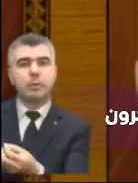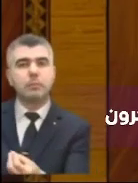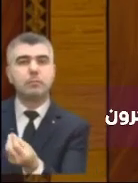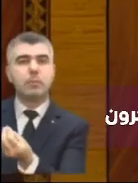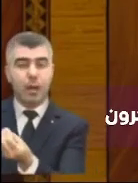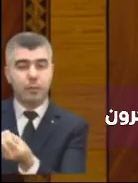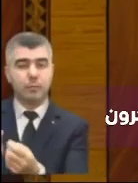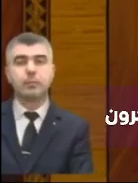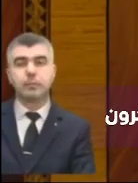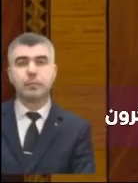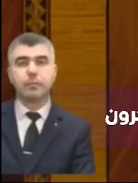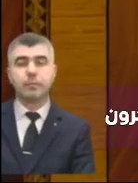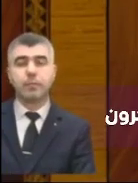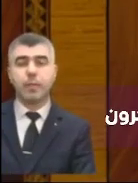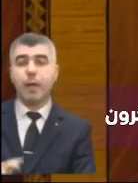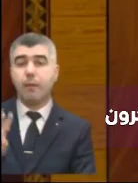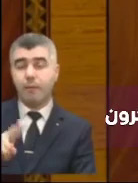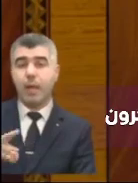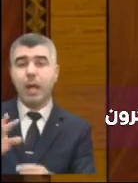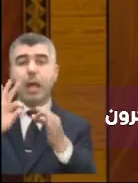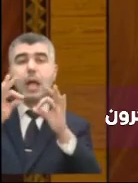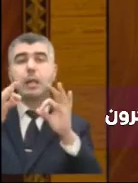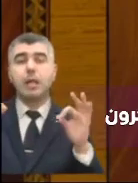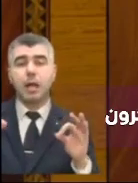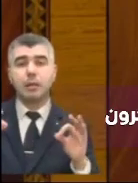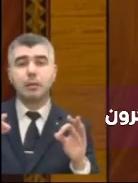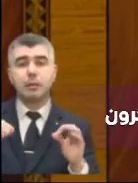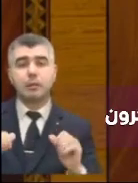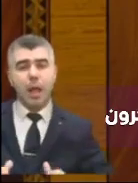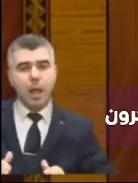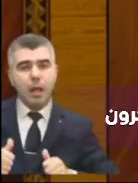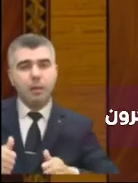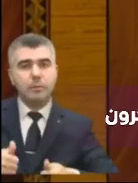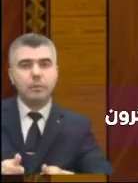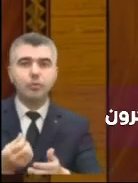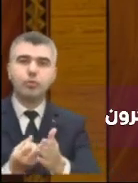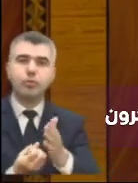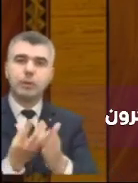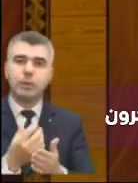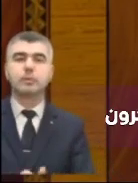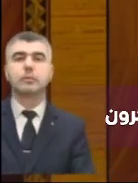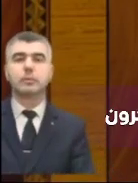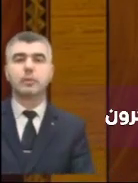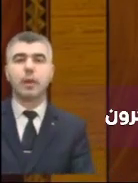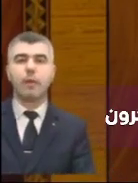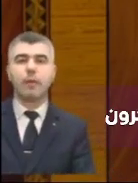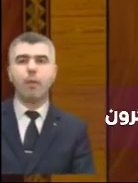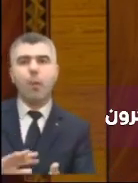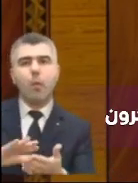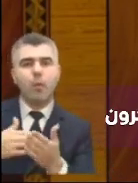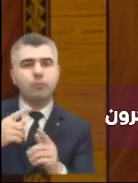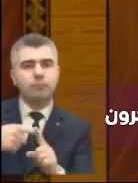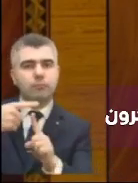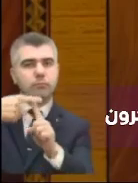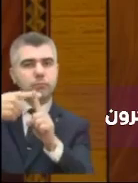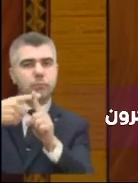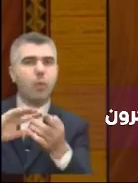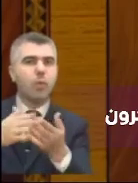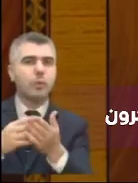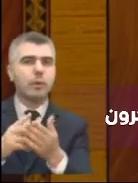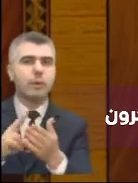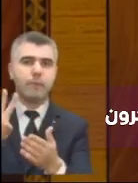وبملكها، أن هذه الثقة بالتاريخ وبهذه هذا الشباب الذي